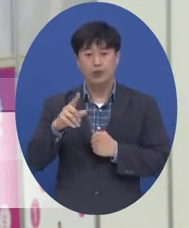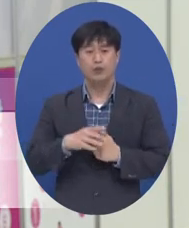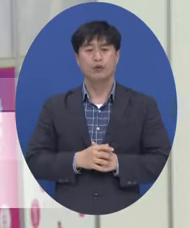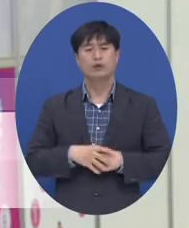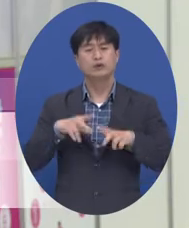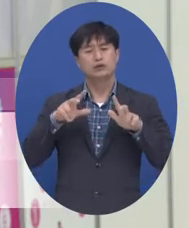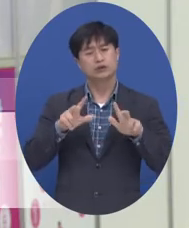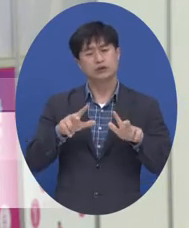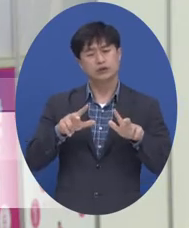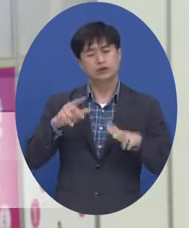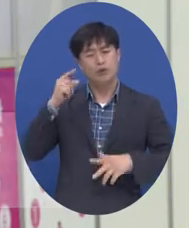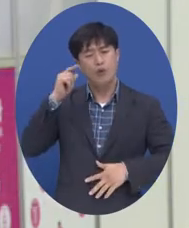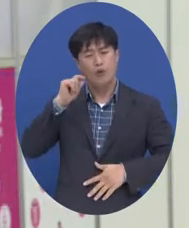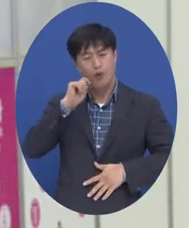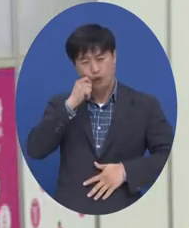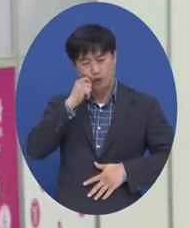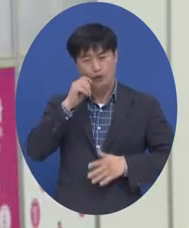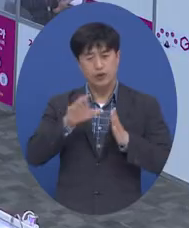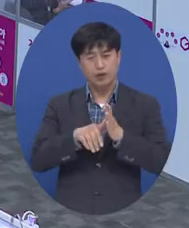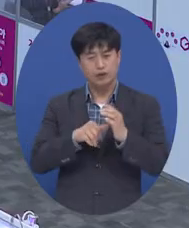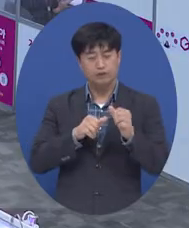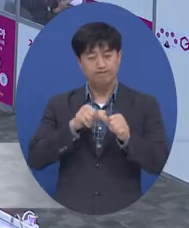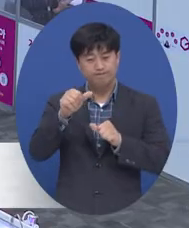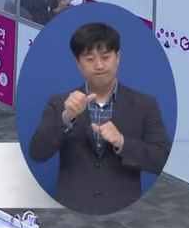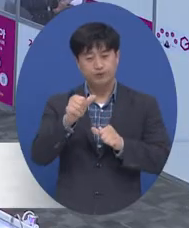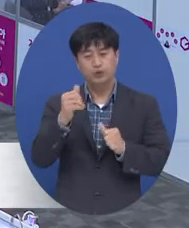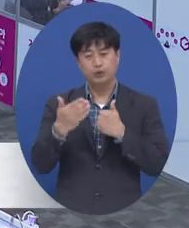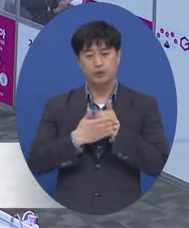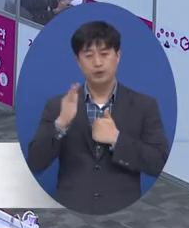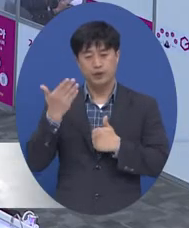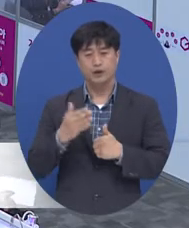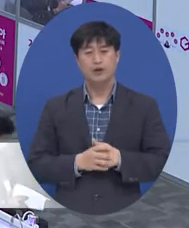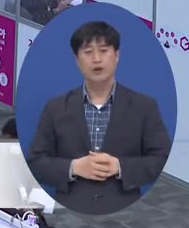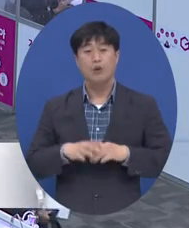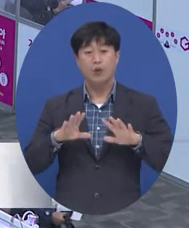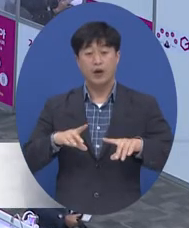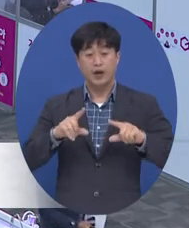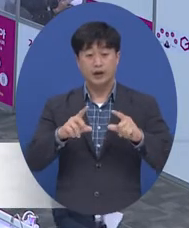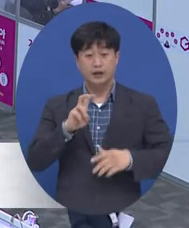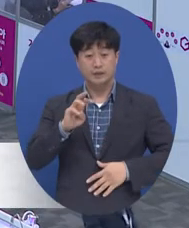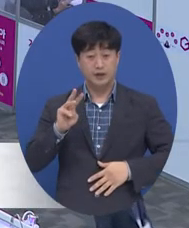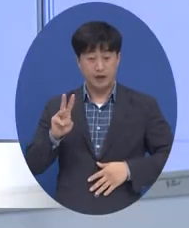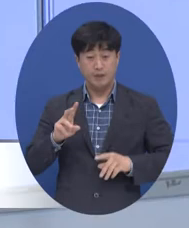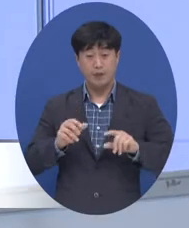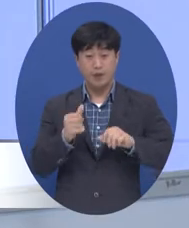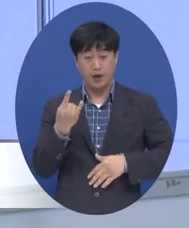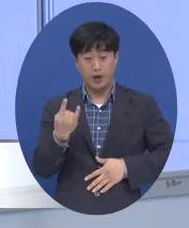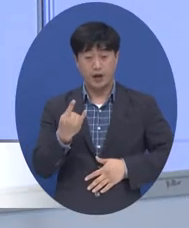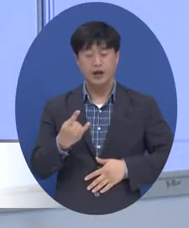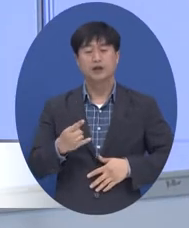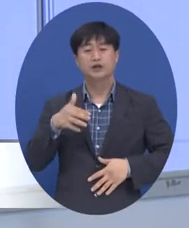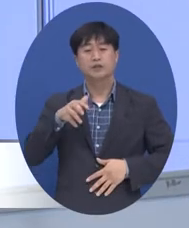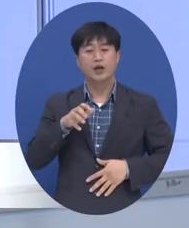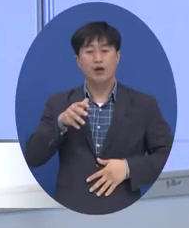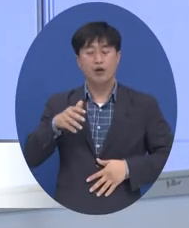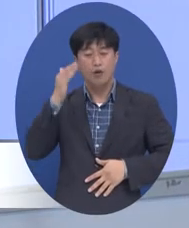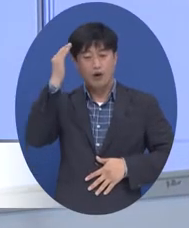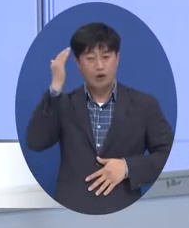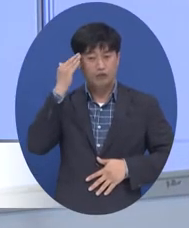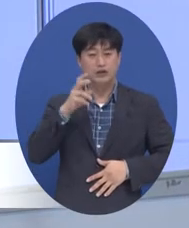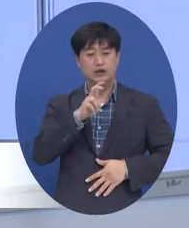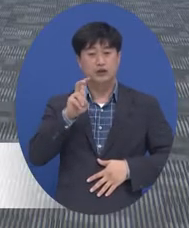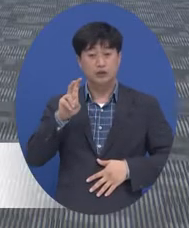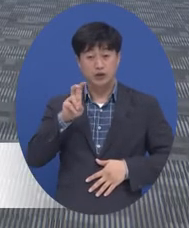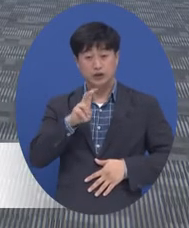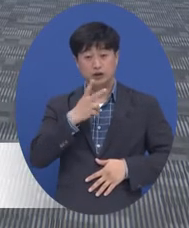지금 어려운 시기를 극복하는 데 도움이 된 것 같습니다. 올해 23회째인 지페어 코리아 2020은